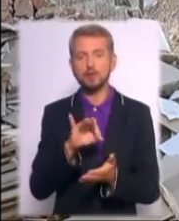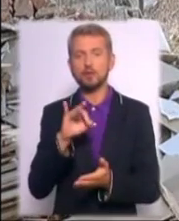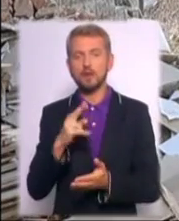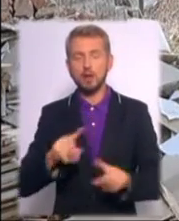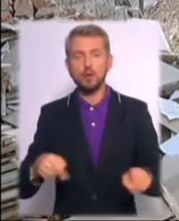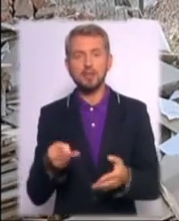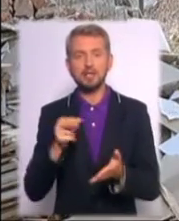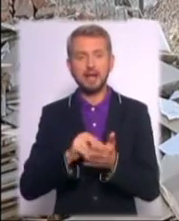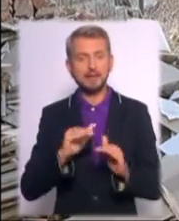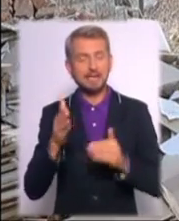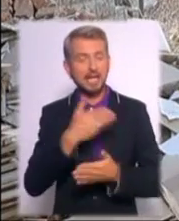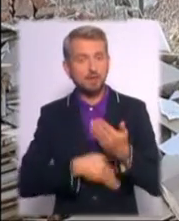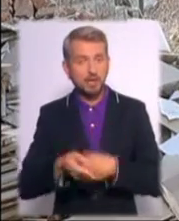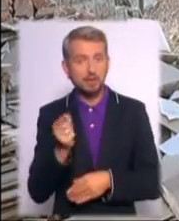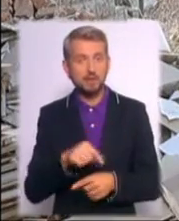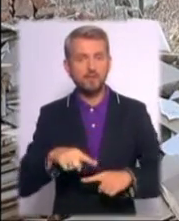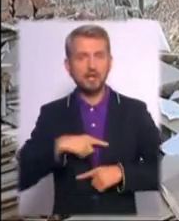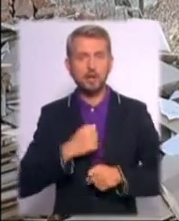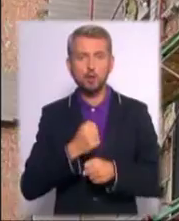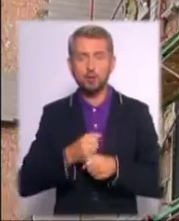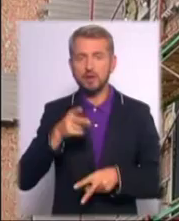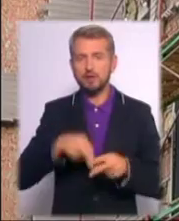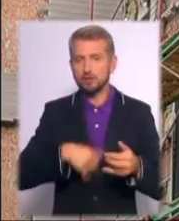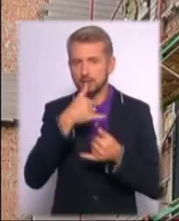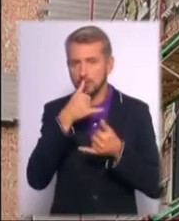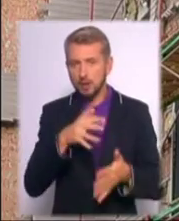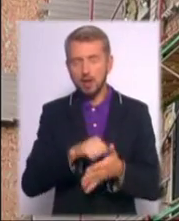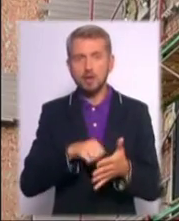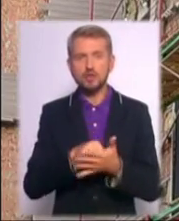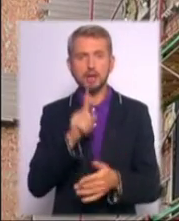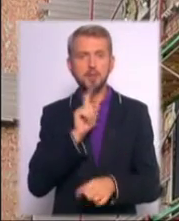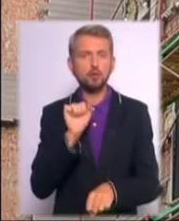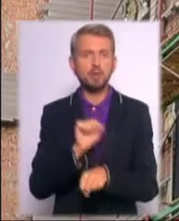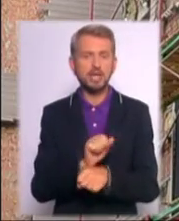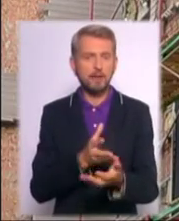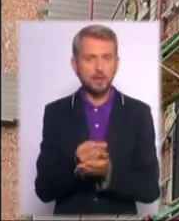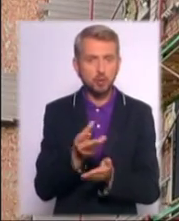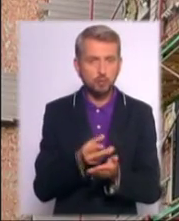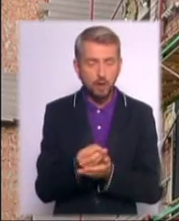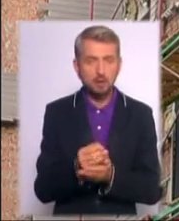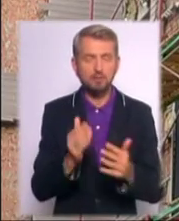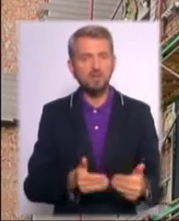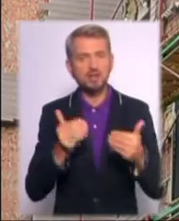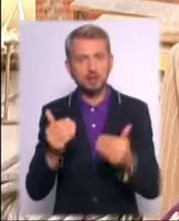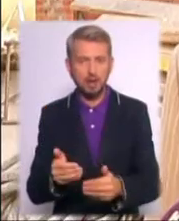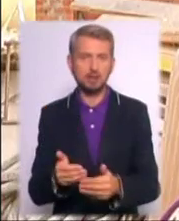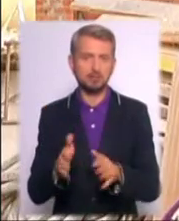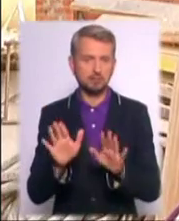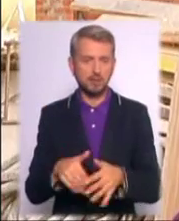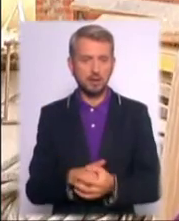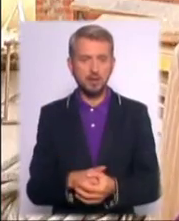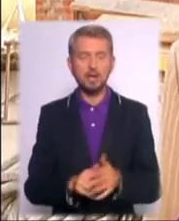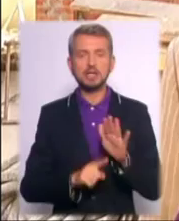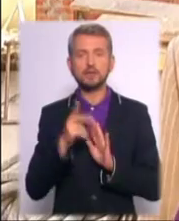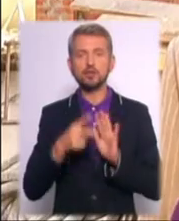реабілітації дітей-інвалідів. Утім, фінальні роботи завершити так і не вдалося через призупинене фінансування. Об'єкт відклали у довгу шафу. З